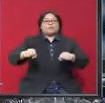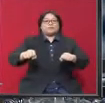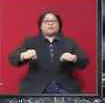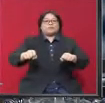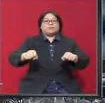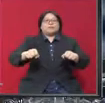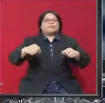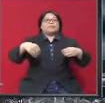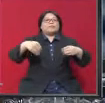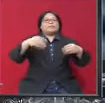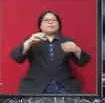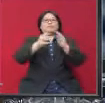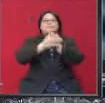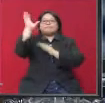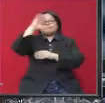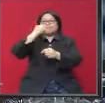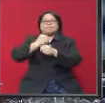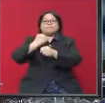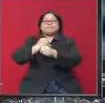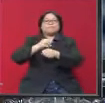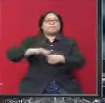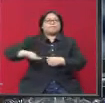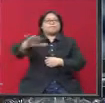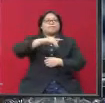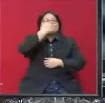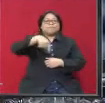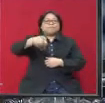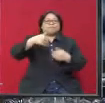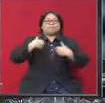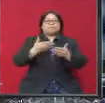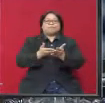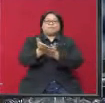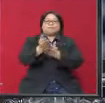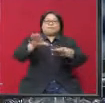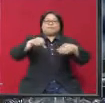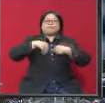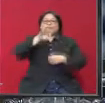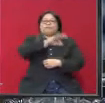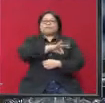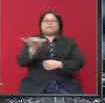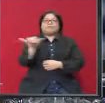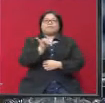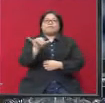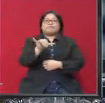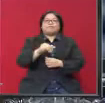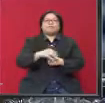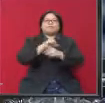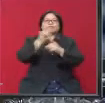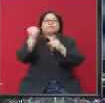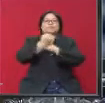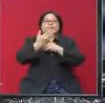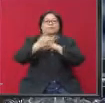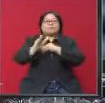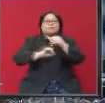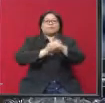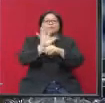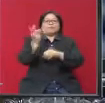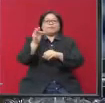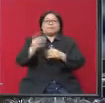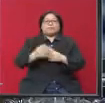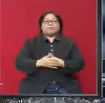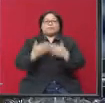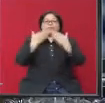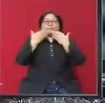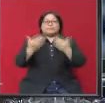Baki graduan yang dijual secara etnis aktif ini karena mereka juga berhak menerima manfaat yang sama Dalam keadaan pasca pendek